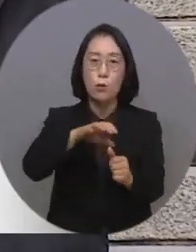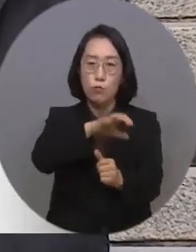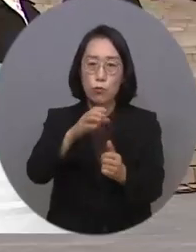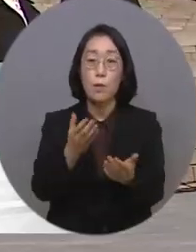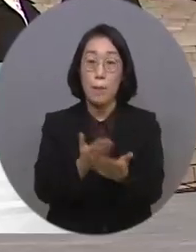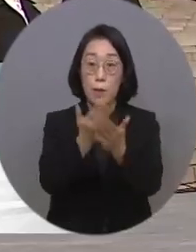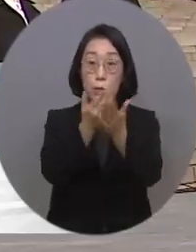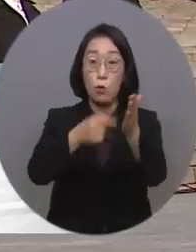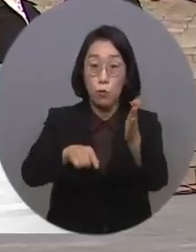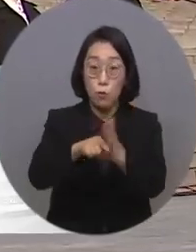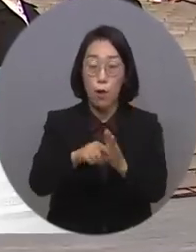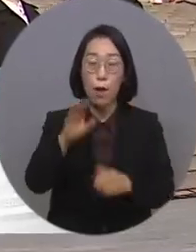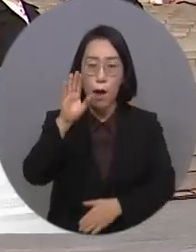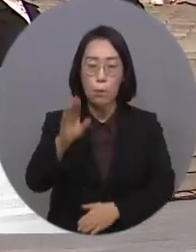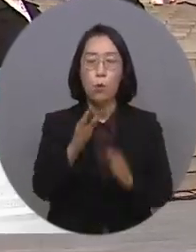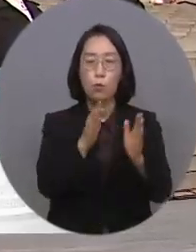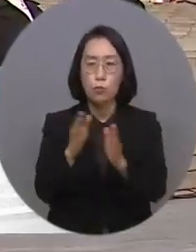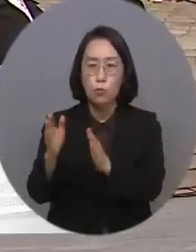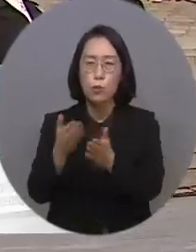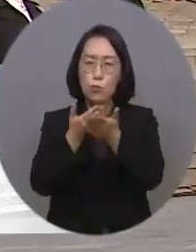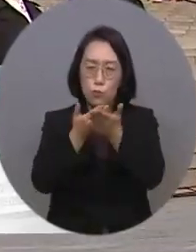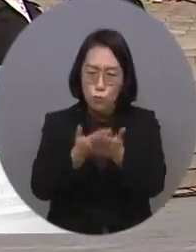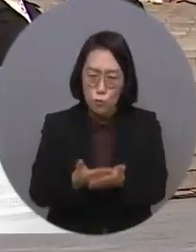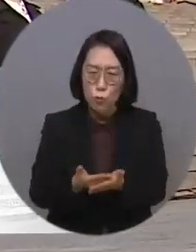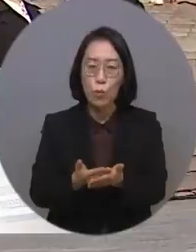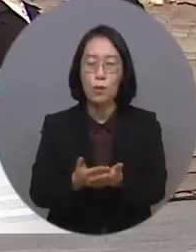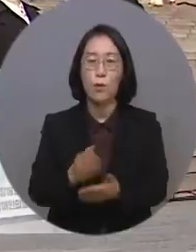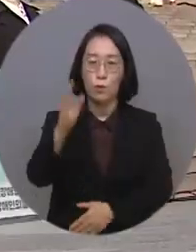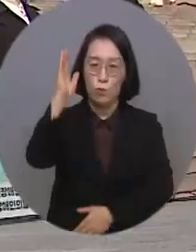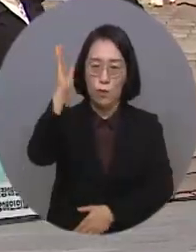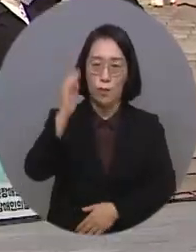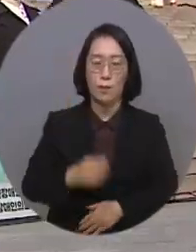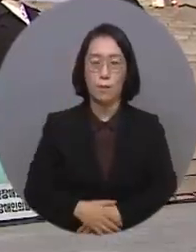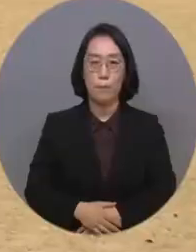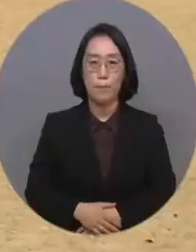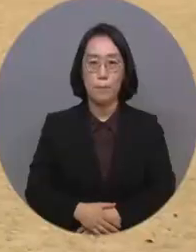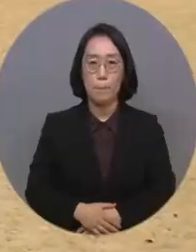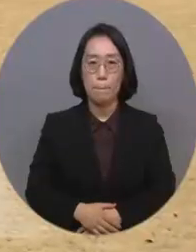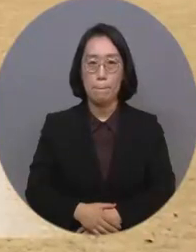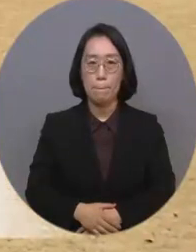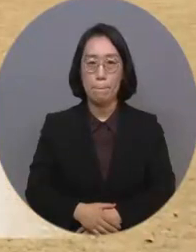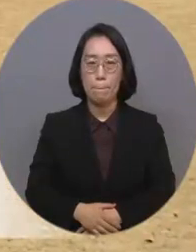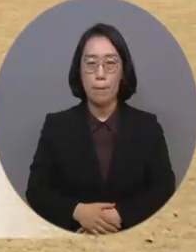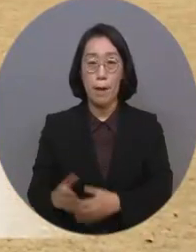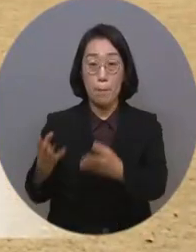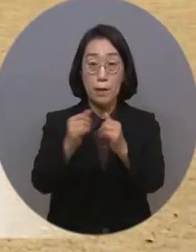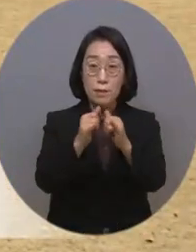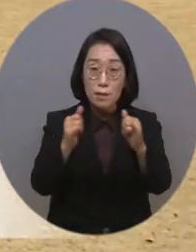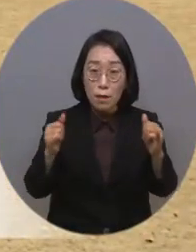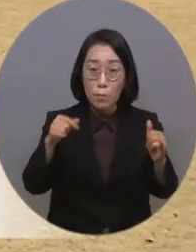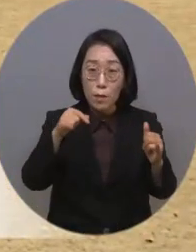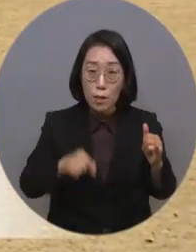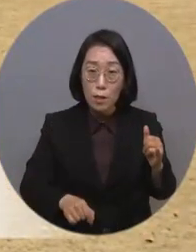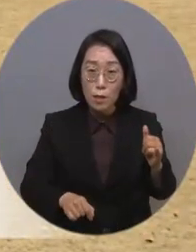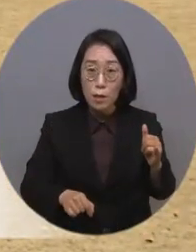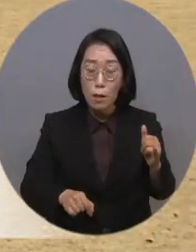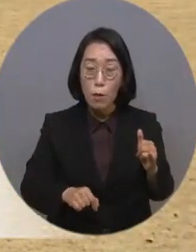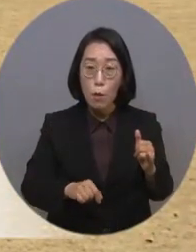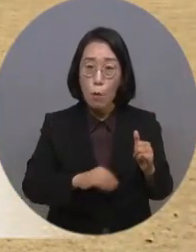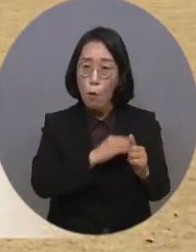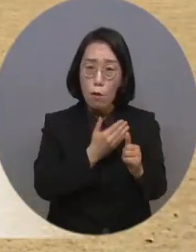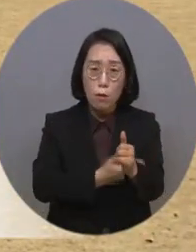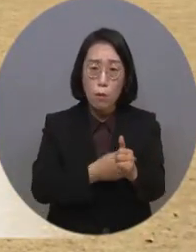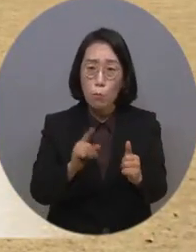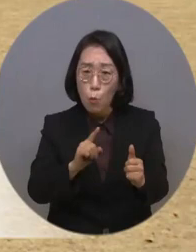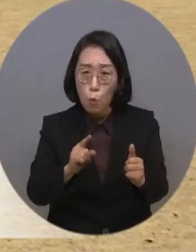증진을 위해 앞으로의 준비에 대한 당부도 잊지 않았습니다 많은 분들이 거의 중요성에